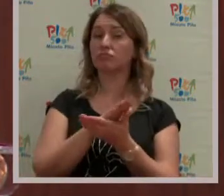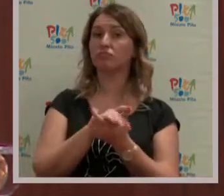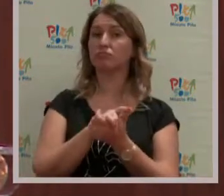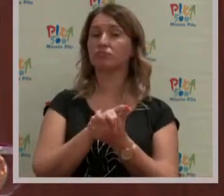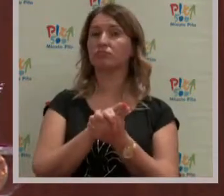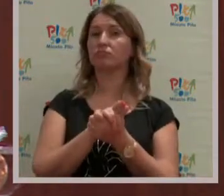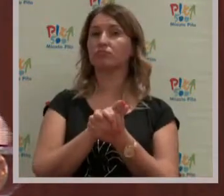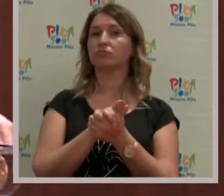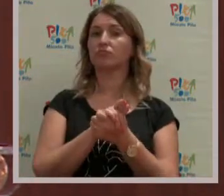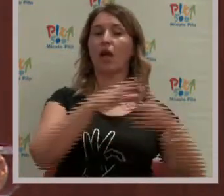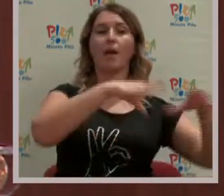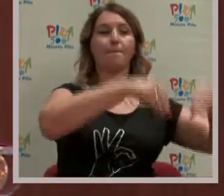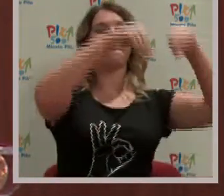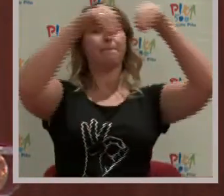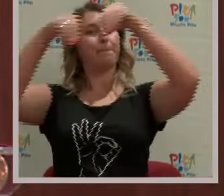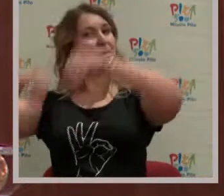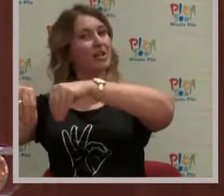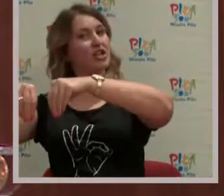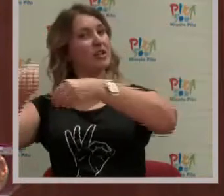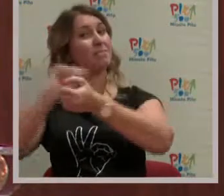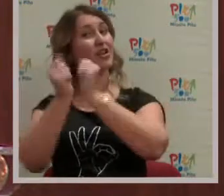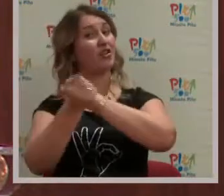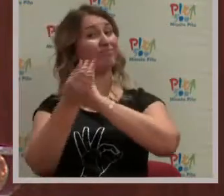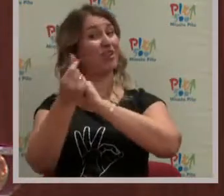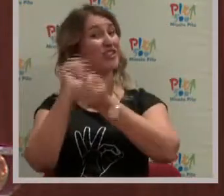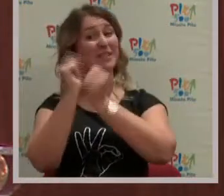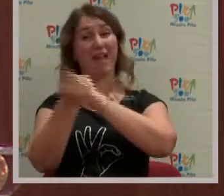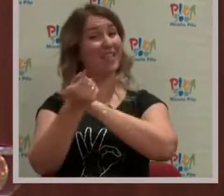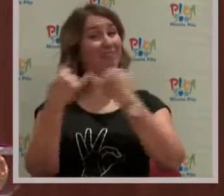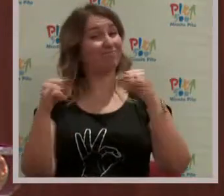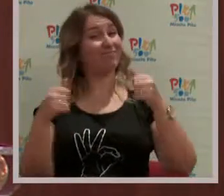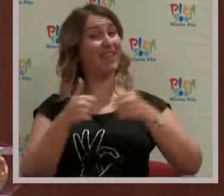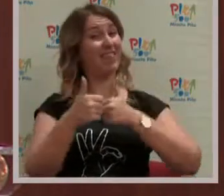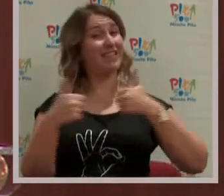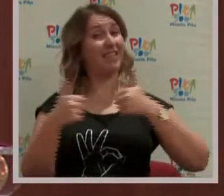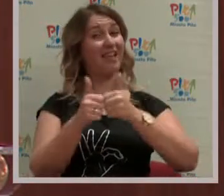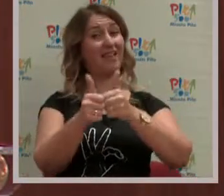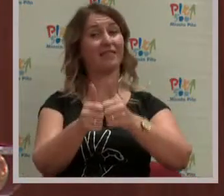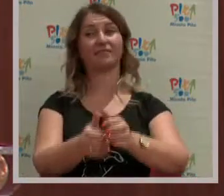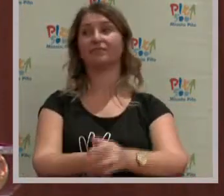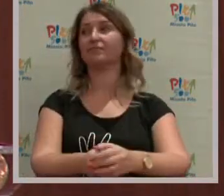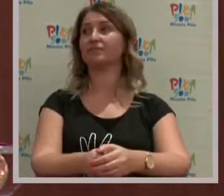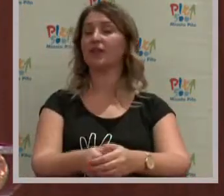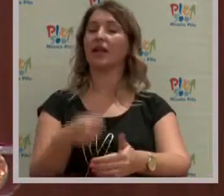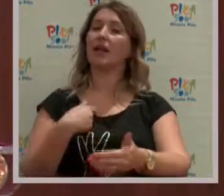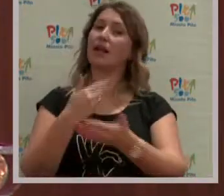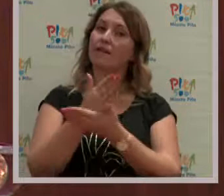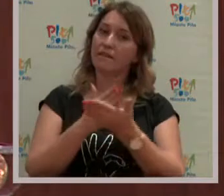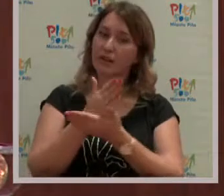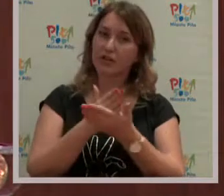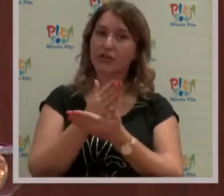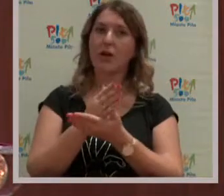przewidziane, zostały przeniesione na inne zadanie i mam mam tylko taką cichą nadzieję, że